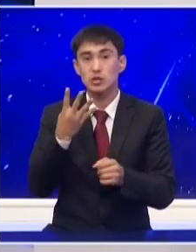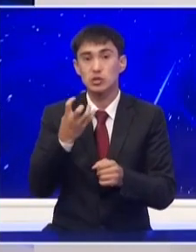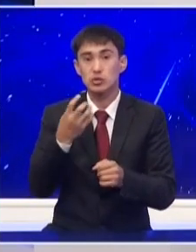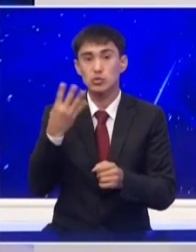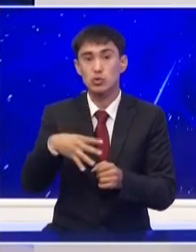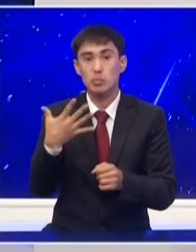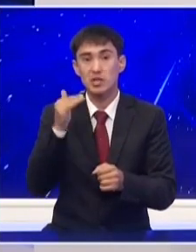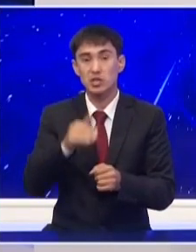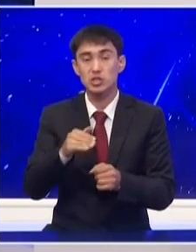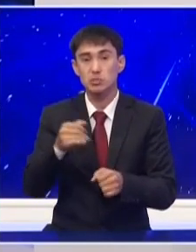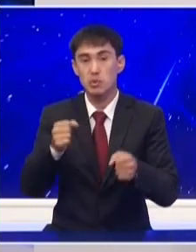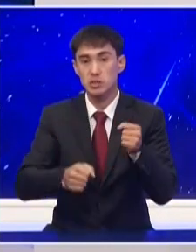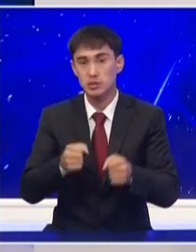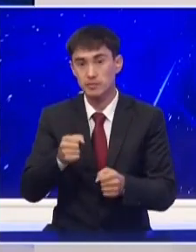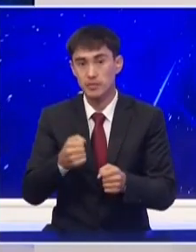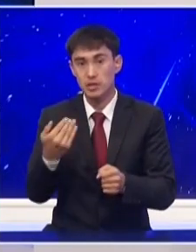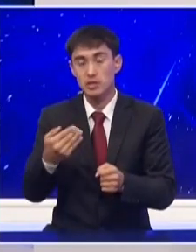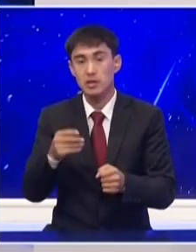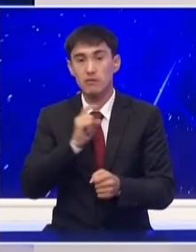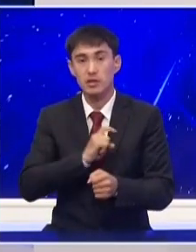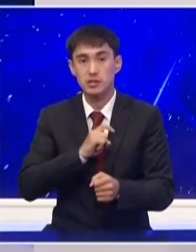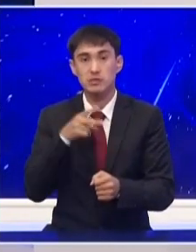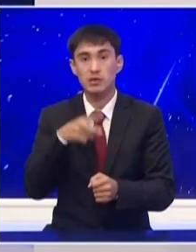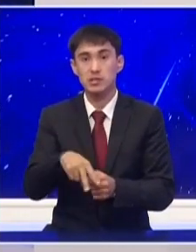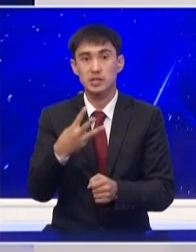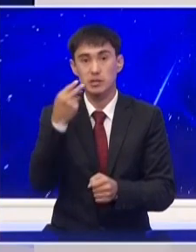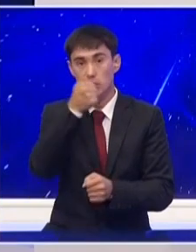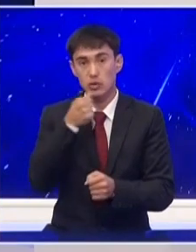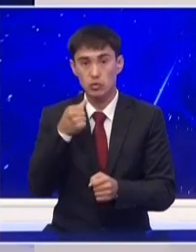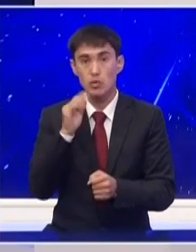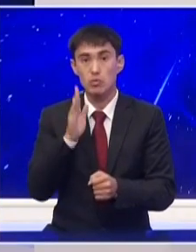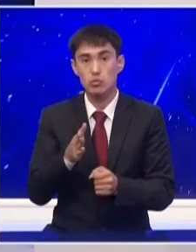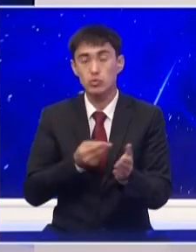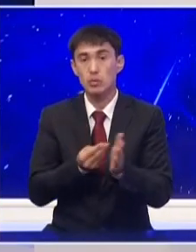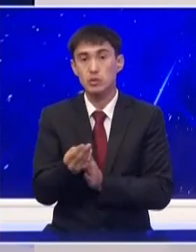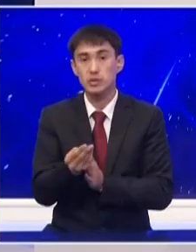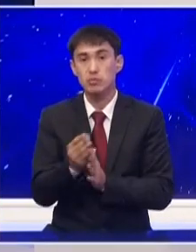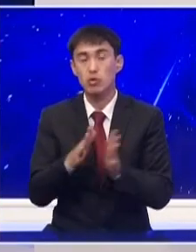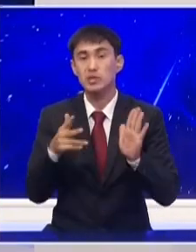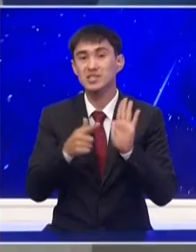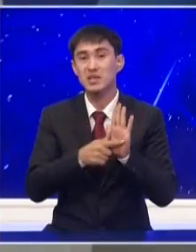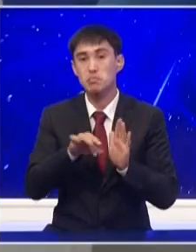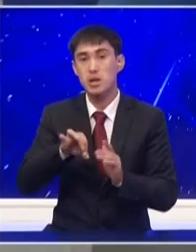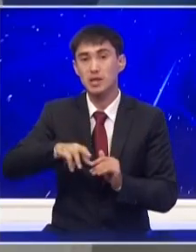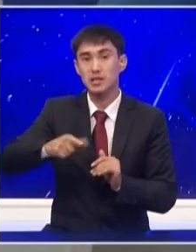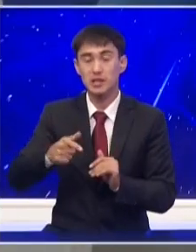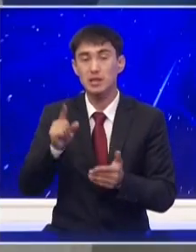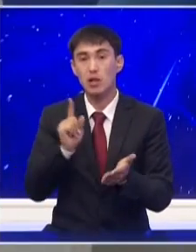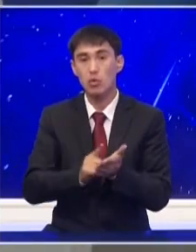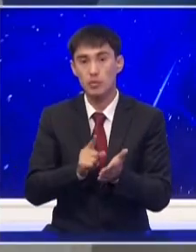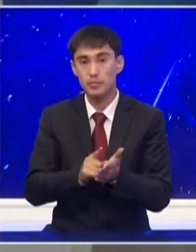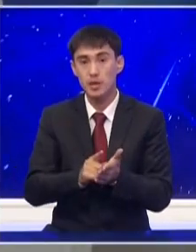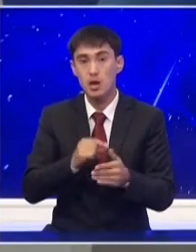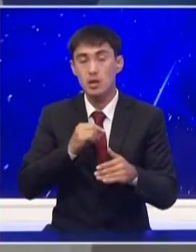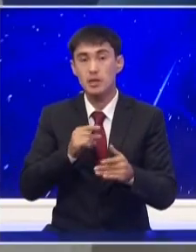445 тысяч автомобилей. Их владельцам в 2023 году придется оплатить более 7 миллиардов тенге налогов.